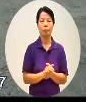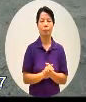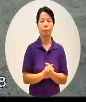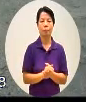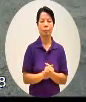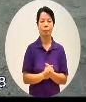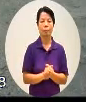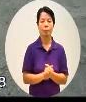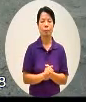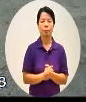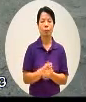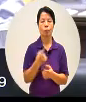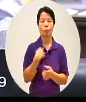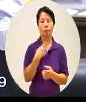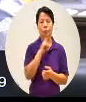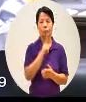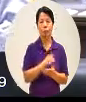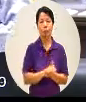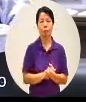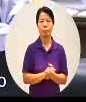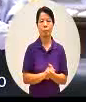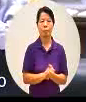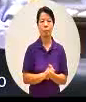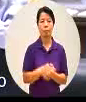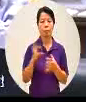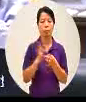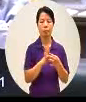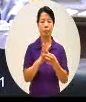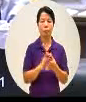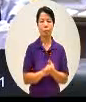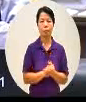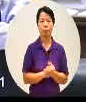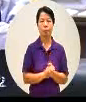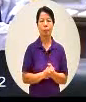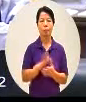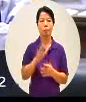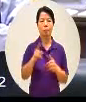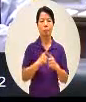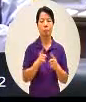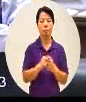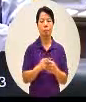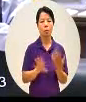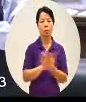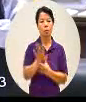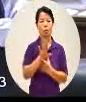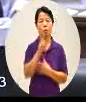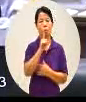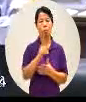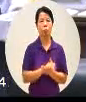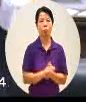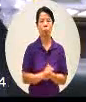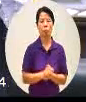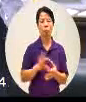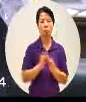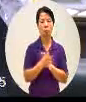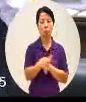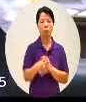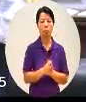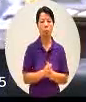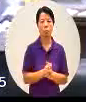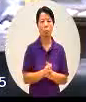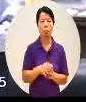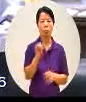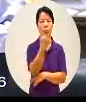我是说吼。因为有人在外面讲说吼，哎、欸，啊，为什么义大路